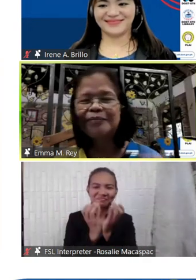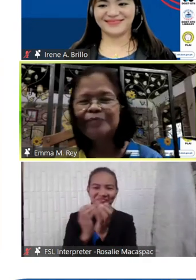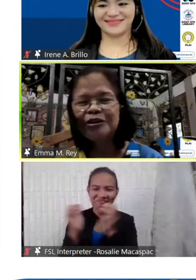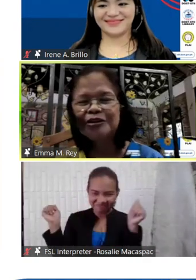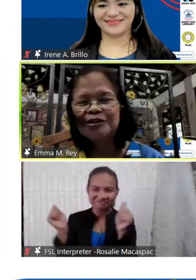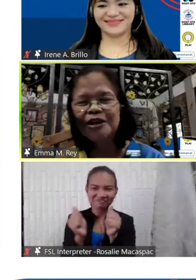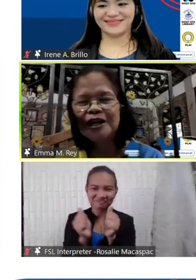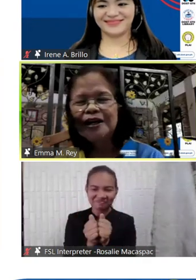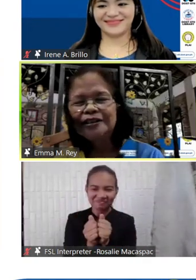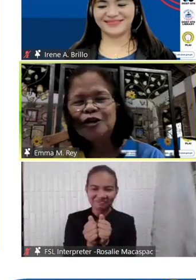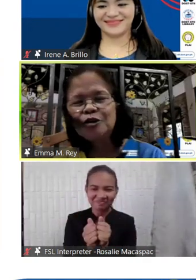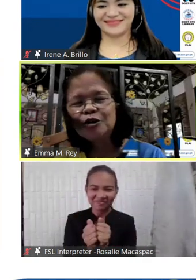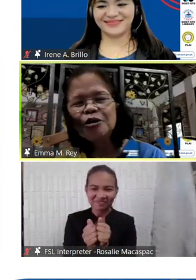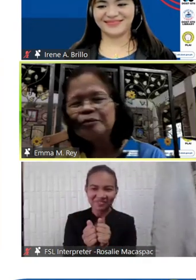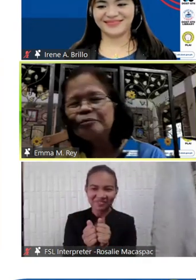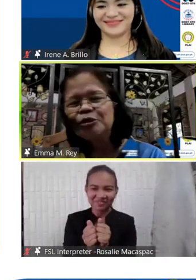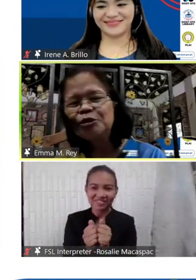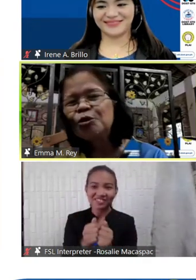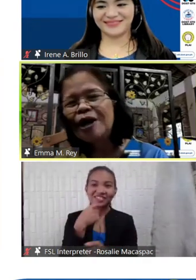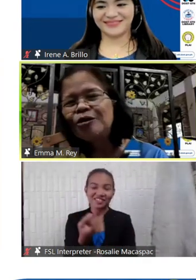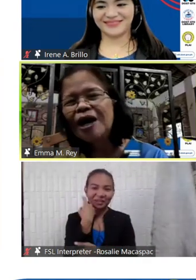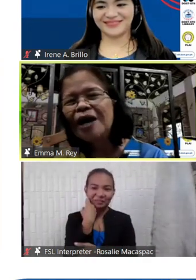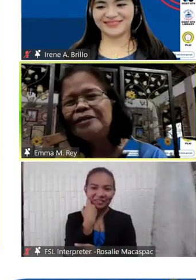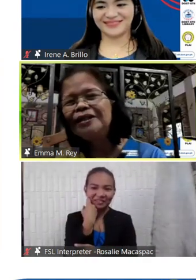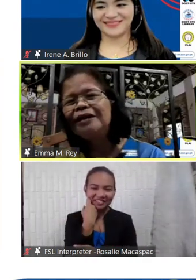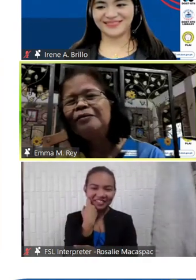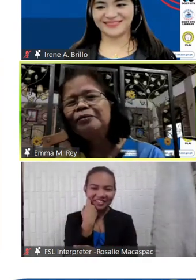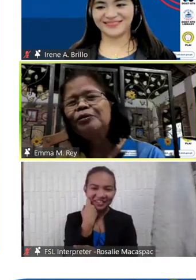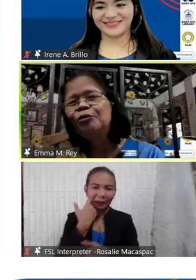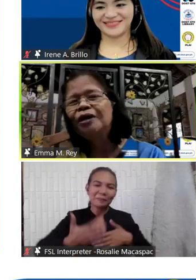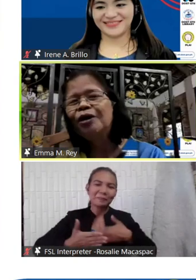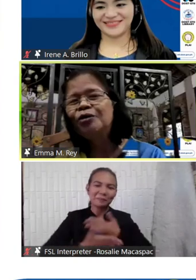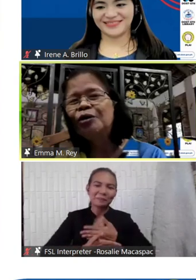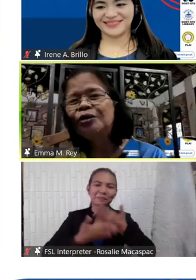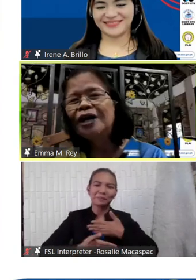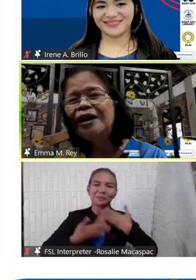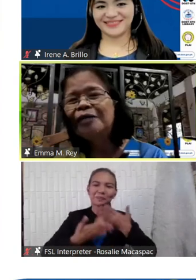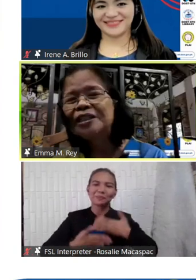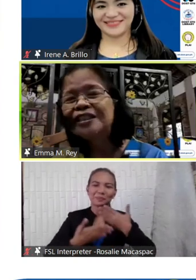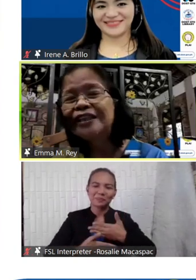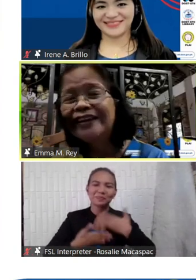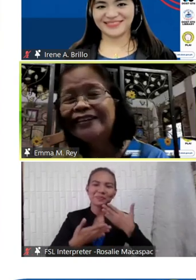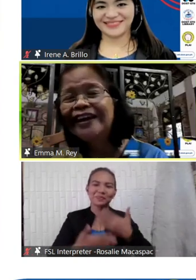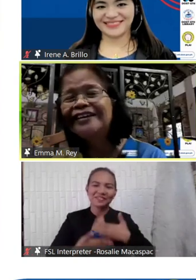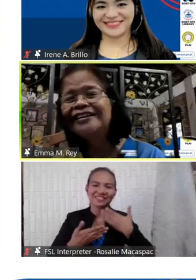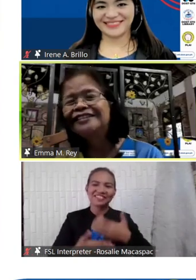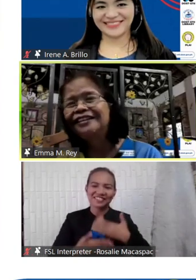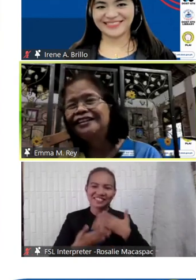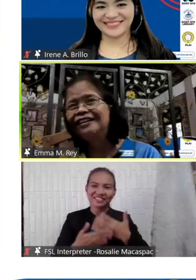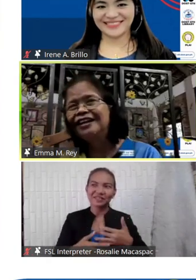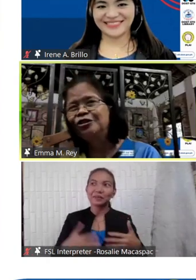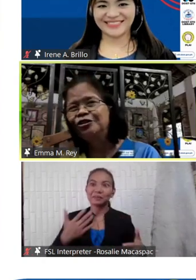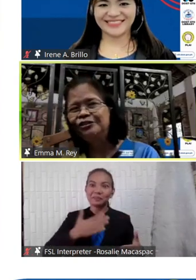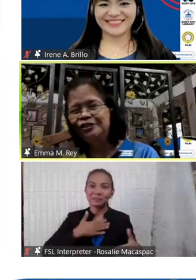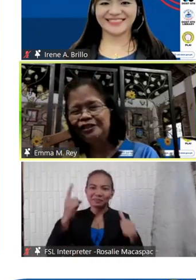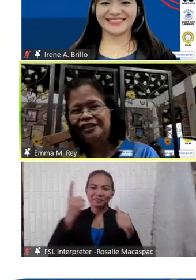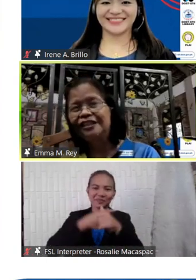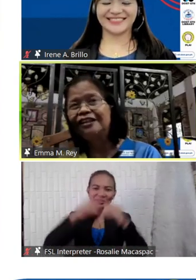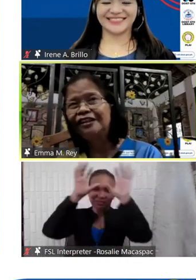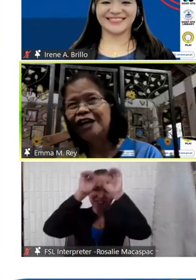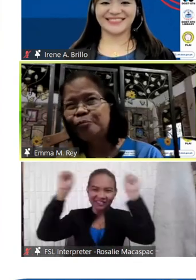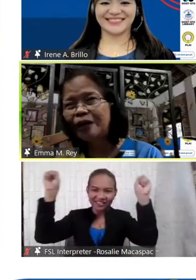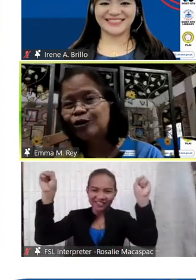nung nasabi ko, no? Siguro matutuwa yung amin ngang kauna-unahang presidente na si